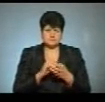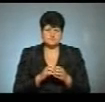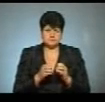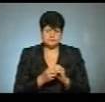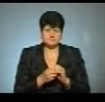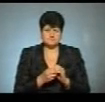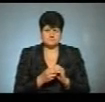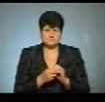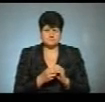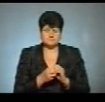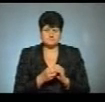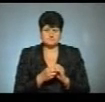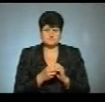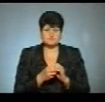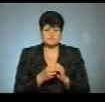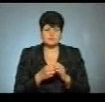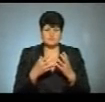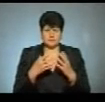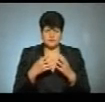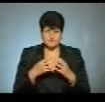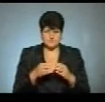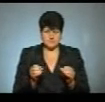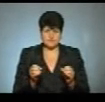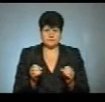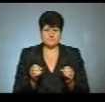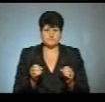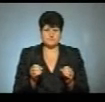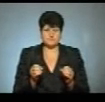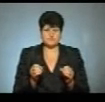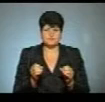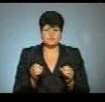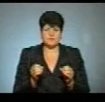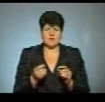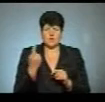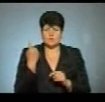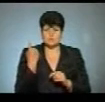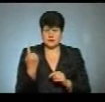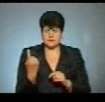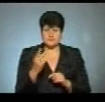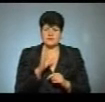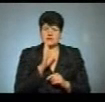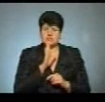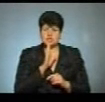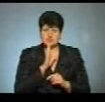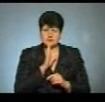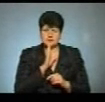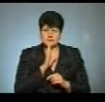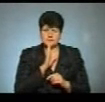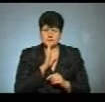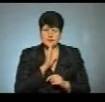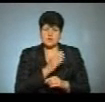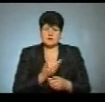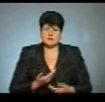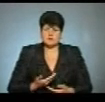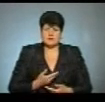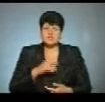яка відноситься до патології ризику. Одна жінка,